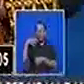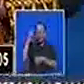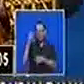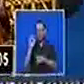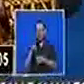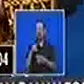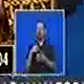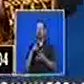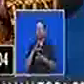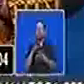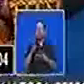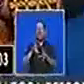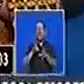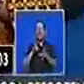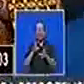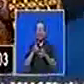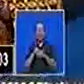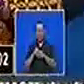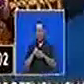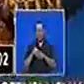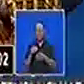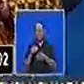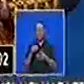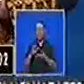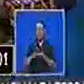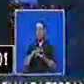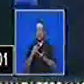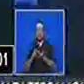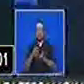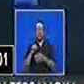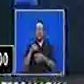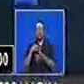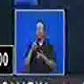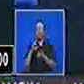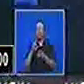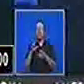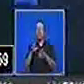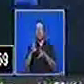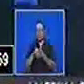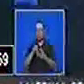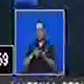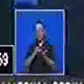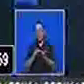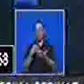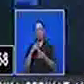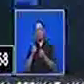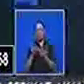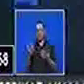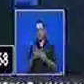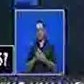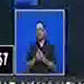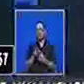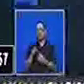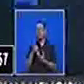baik di Kaligawe itu, karena ternyata dengan perpaduan antara user, antara pengguna, pemerintah